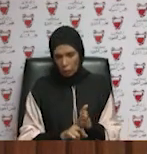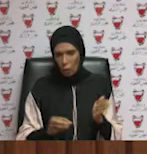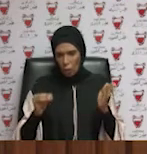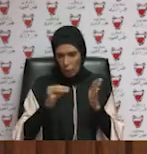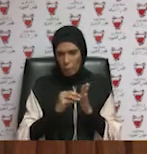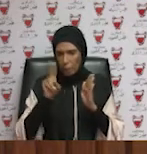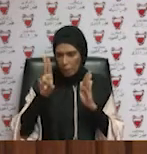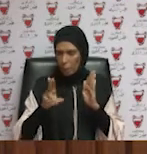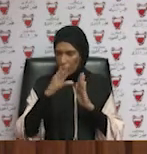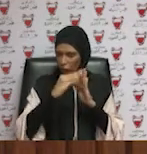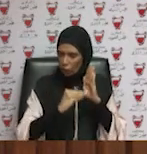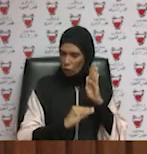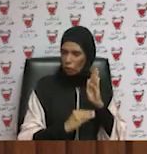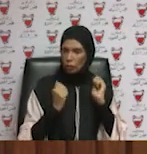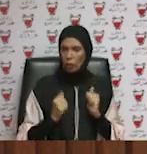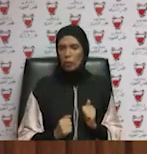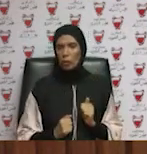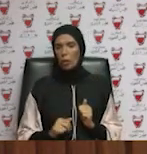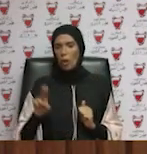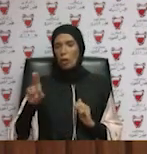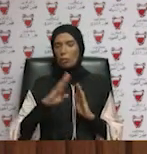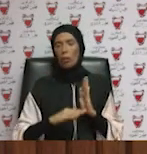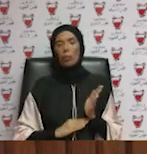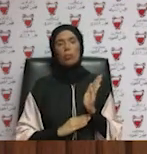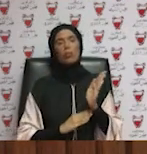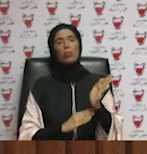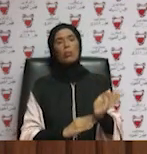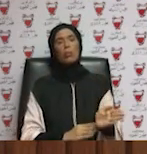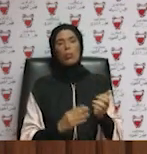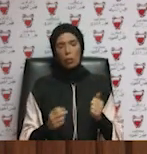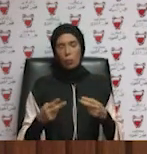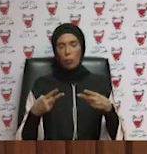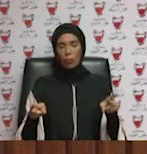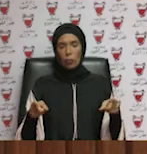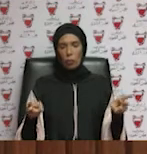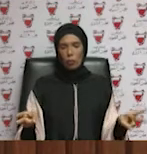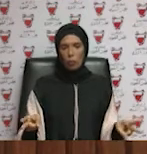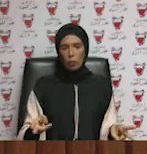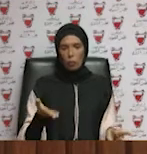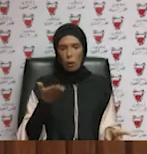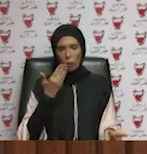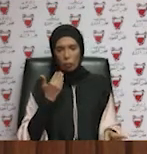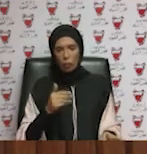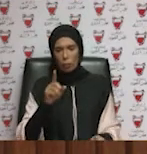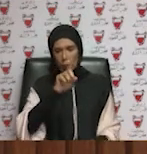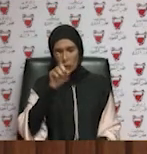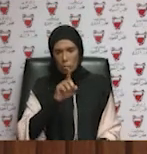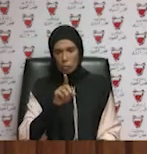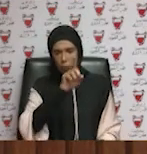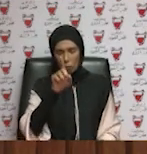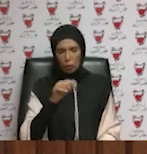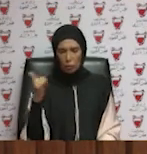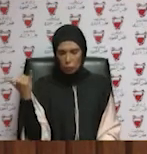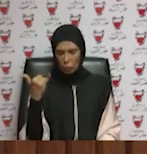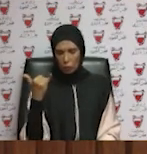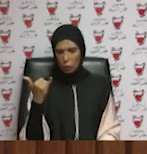التقرير. وإلا أنت بترفع تقرير وبتقول إحنا موافقين بدون أن تطرح أسئلة جوهرية مثل